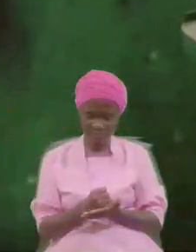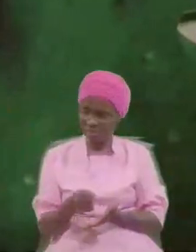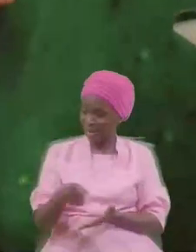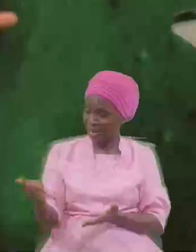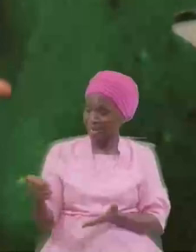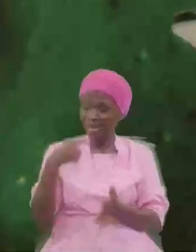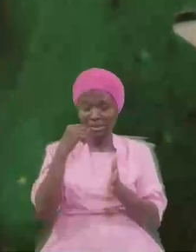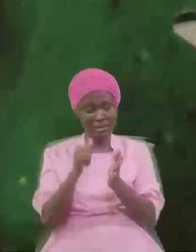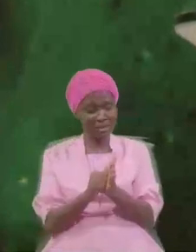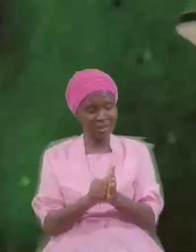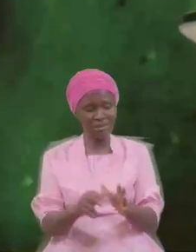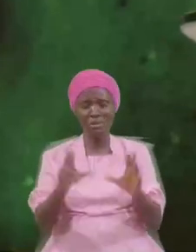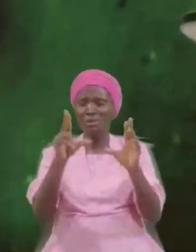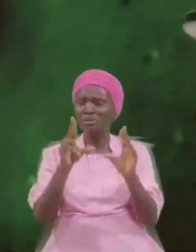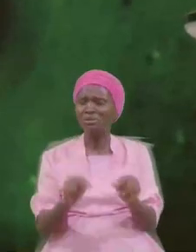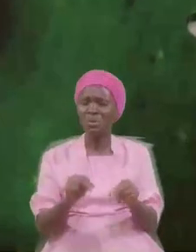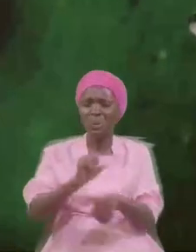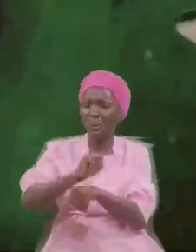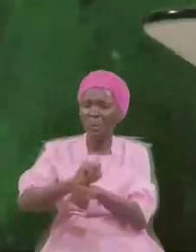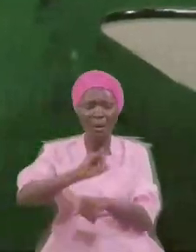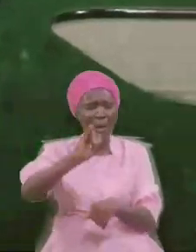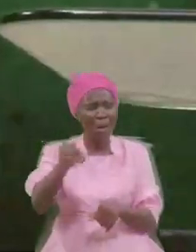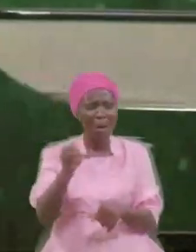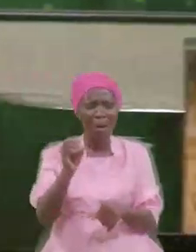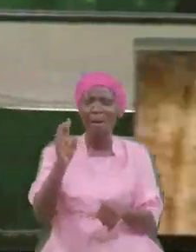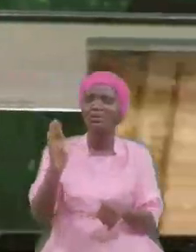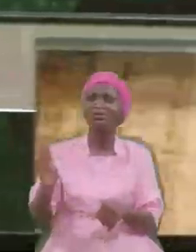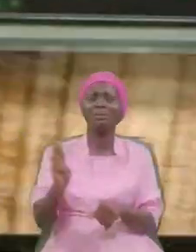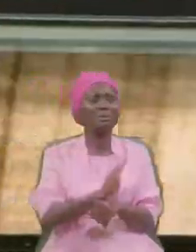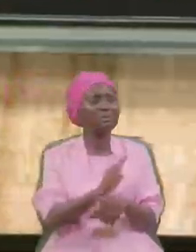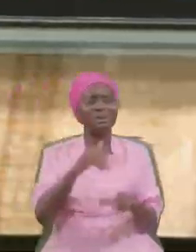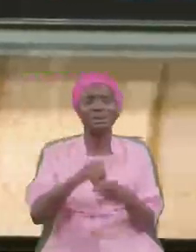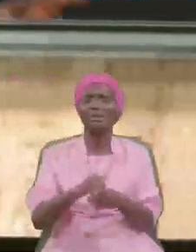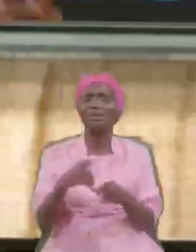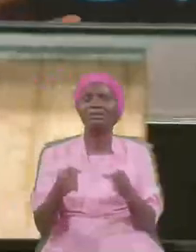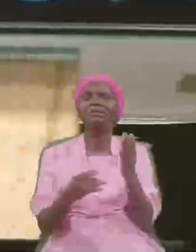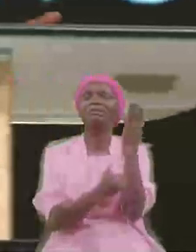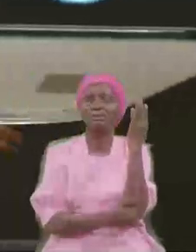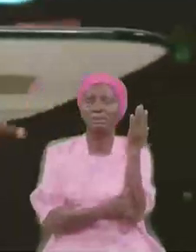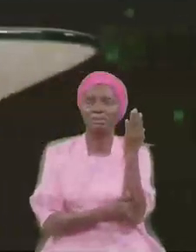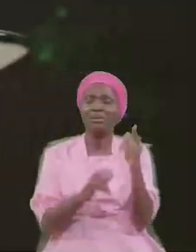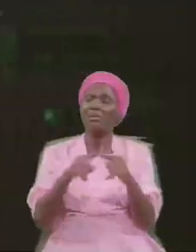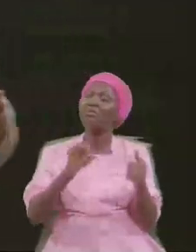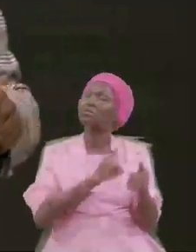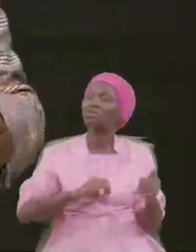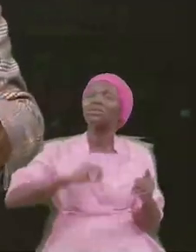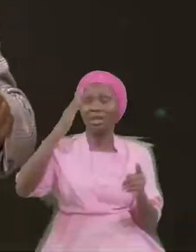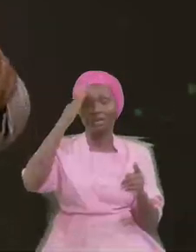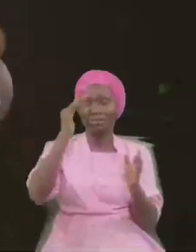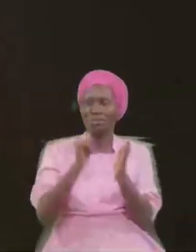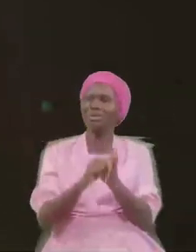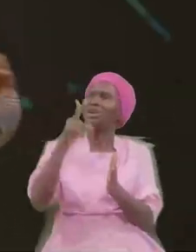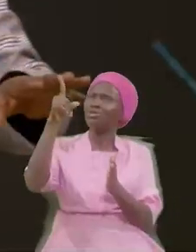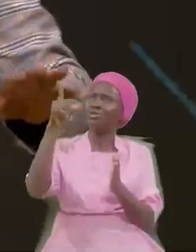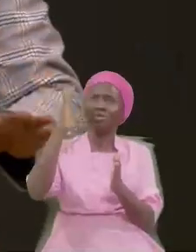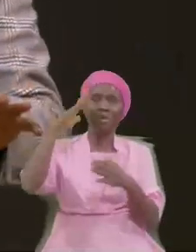Ils disent que il n'y a pas de boulot dans le pays. Mais il sait que tu vas frayer la voie